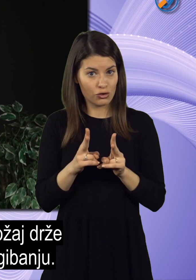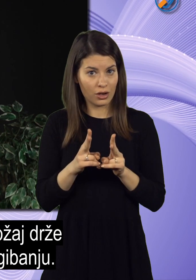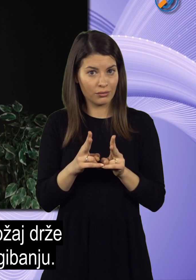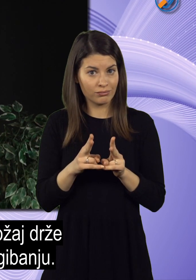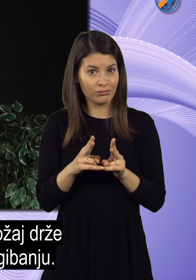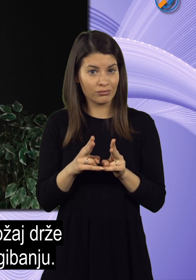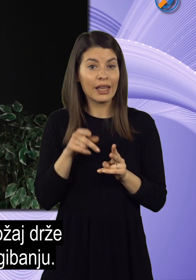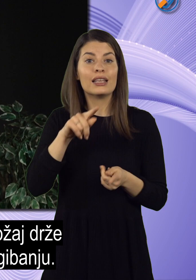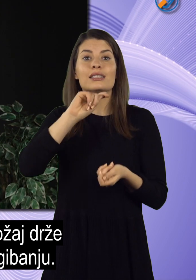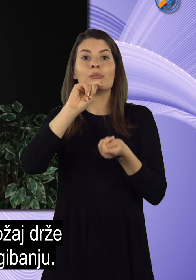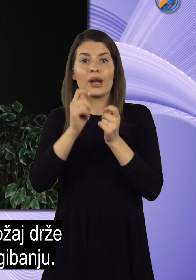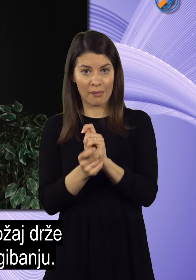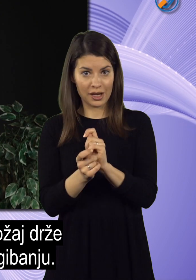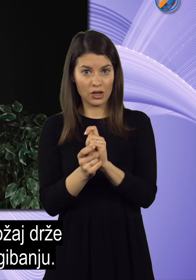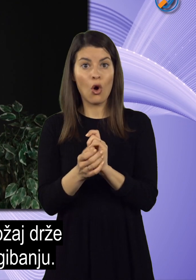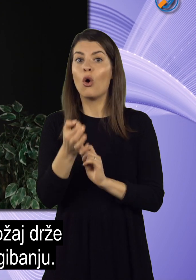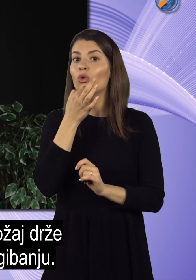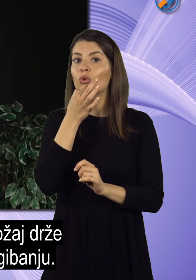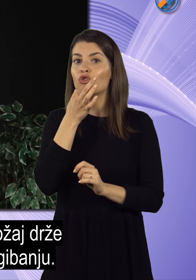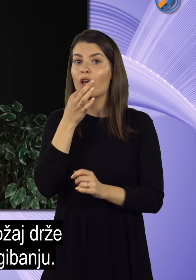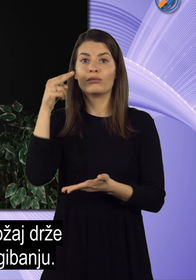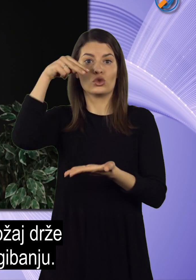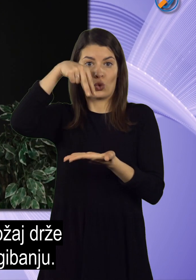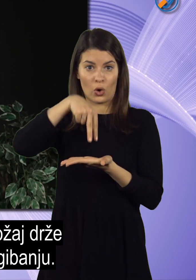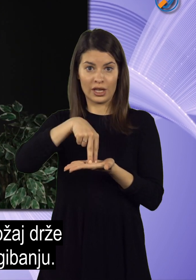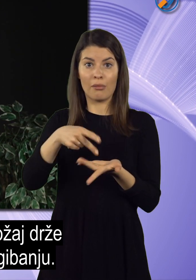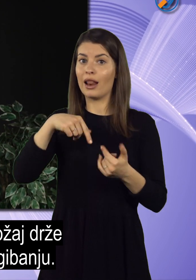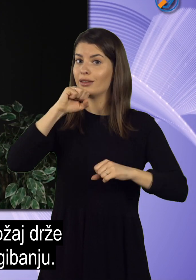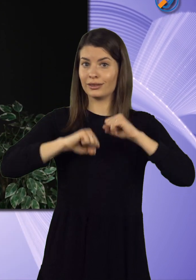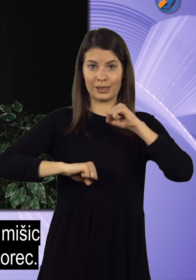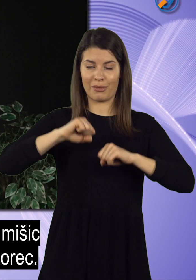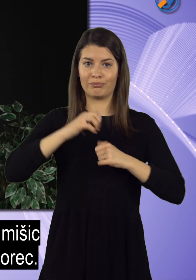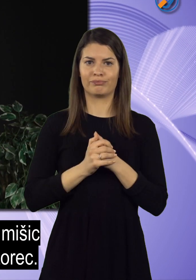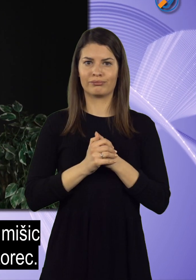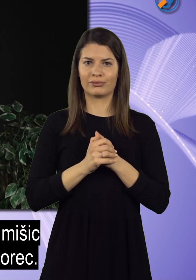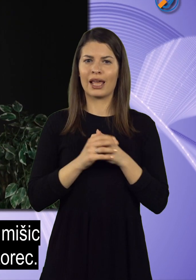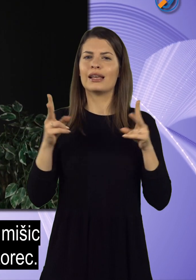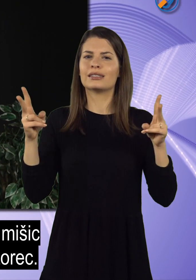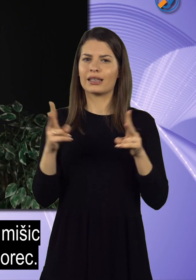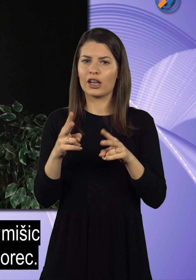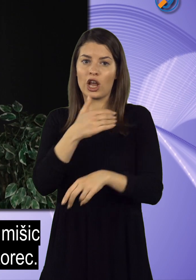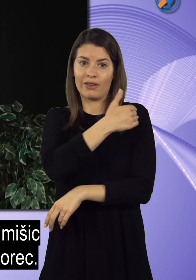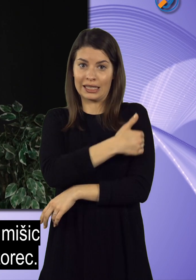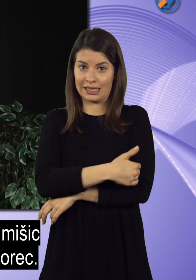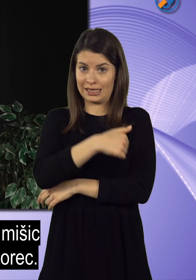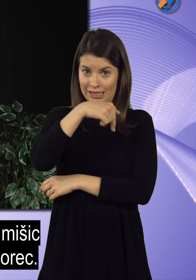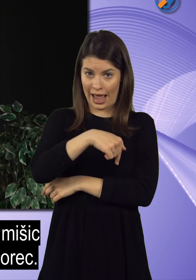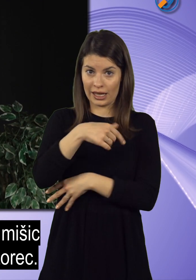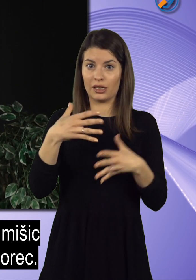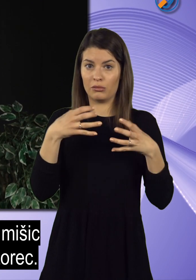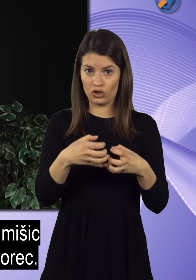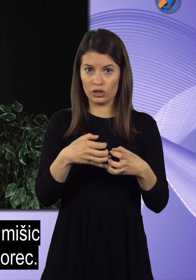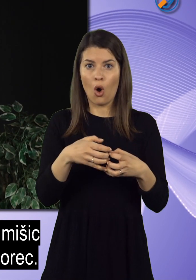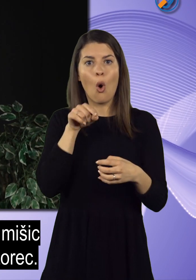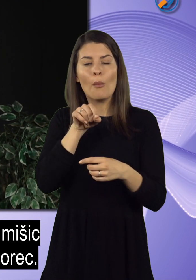da se s tem spremenijo položaj drže v stoječem položaju ali gibanju. Skrajšava stegenskih mišic pa